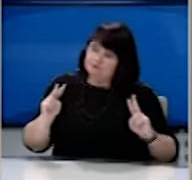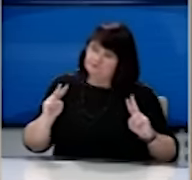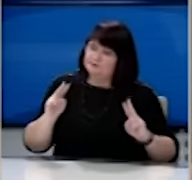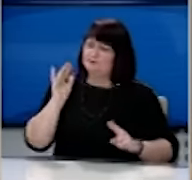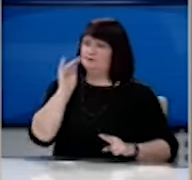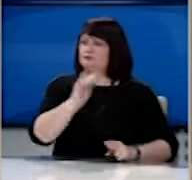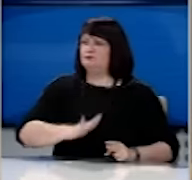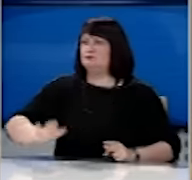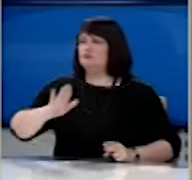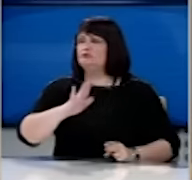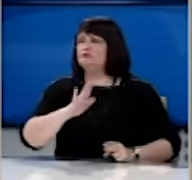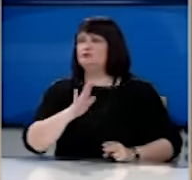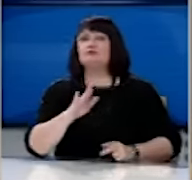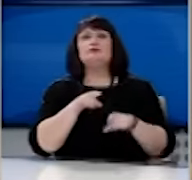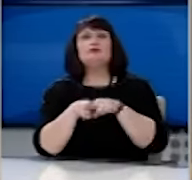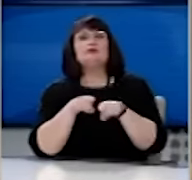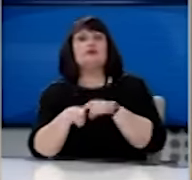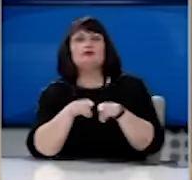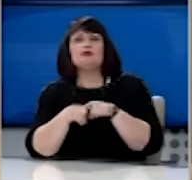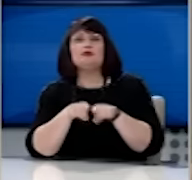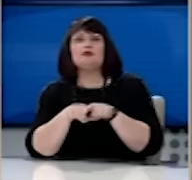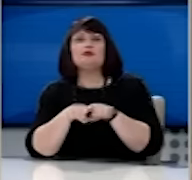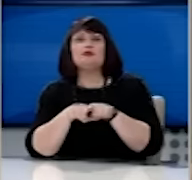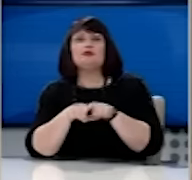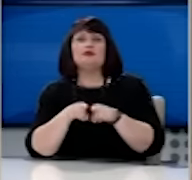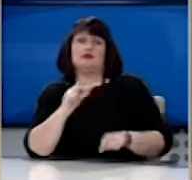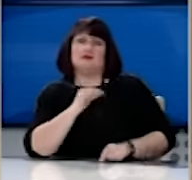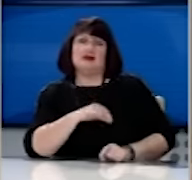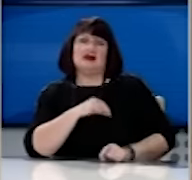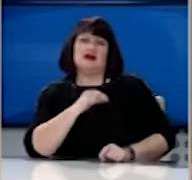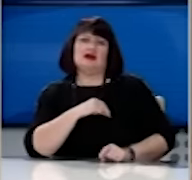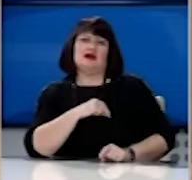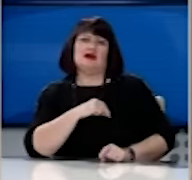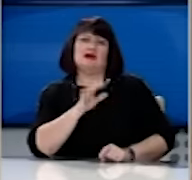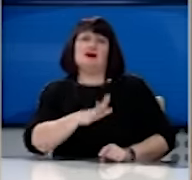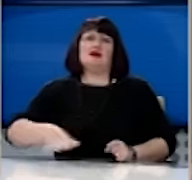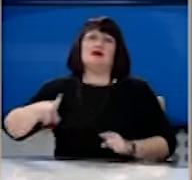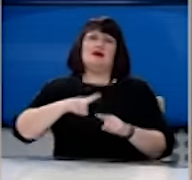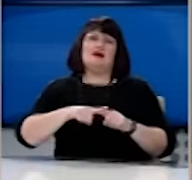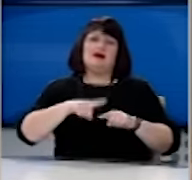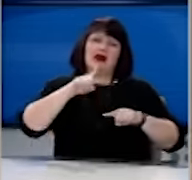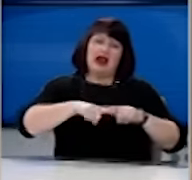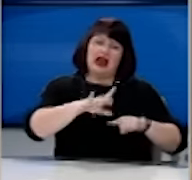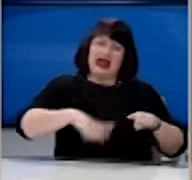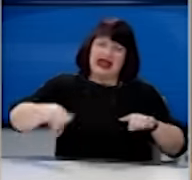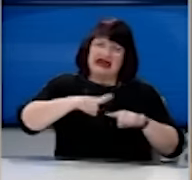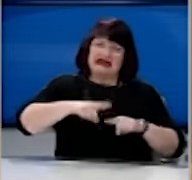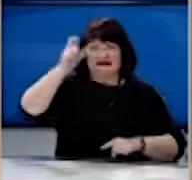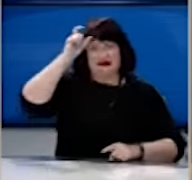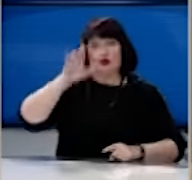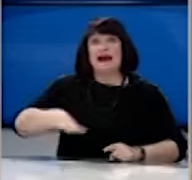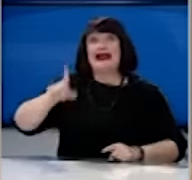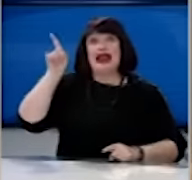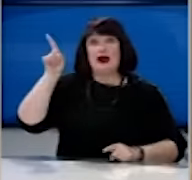ελληνικό λαό, δεν έχουν καμία σχέση με τα συμφέροντα των λαών και των δύο χωρών. Υπηρετούν πάνω απ'